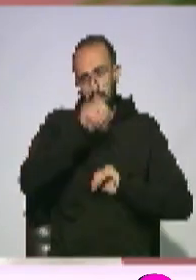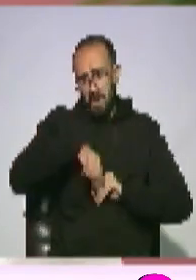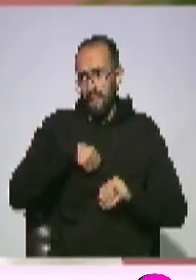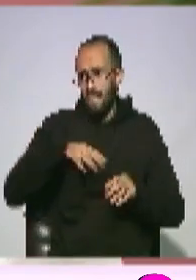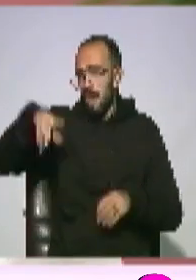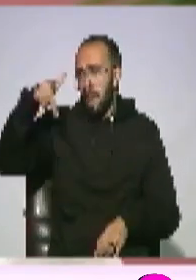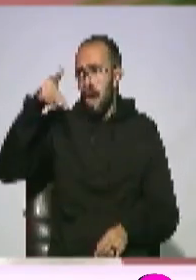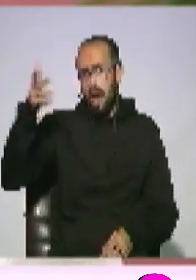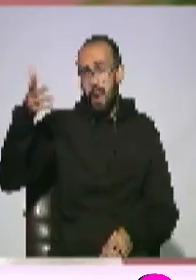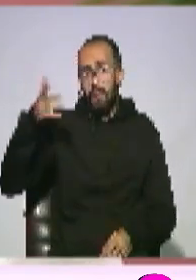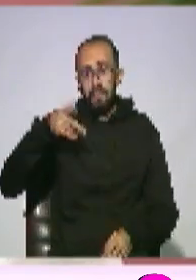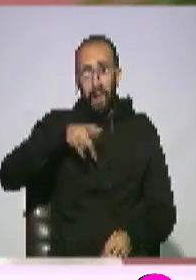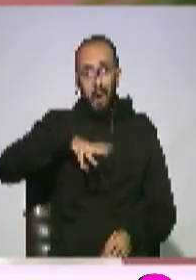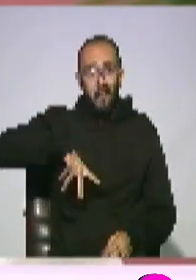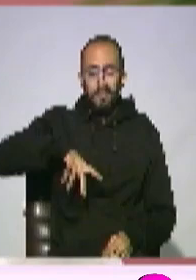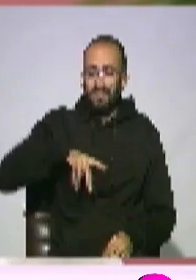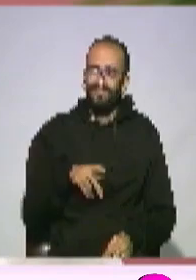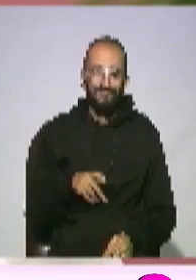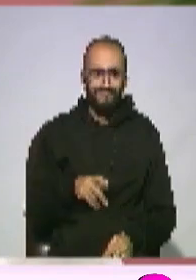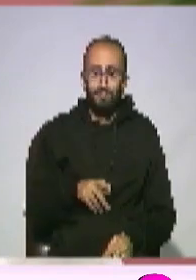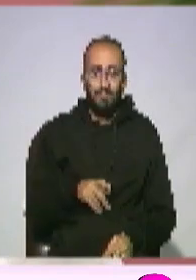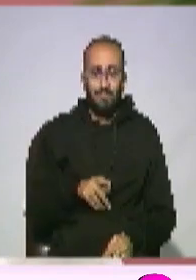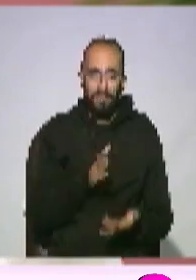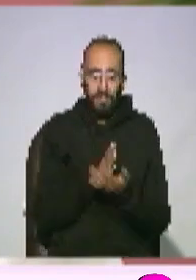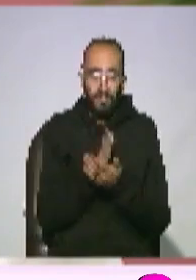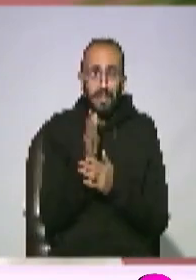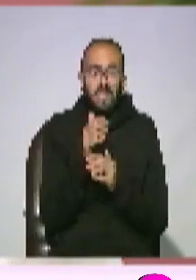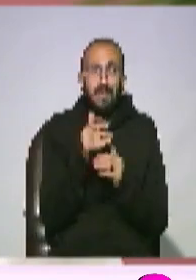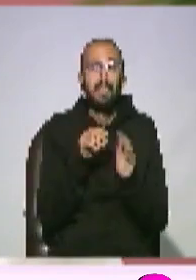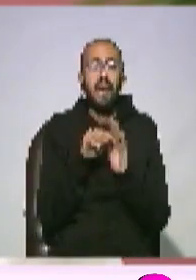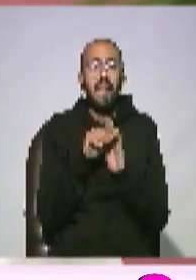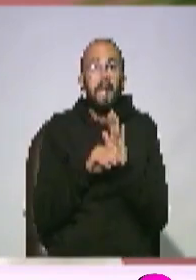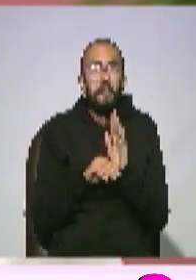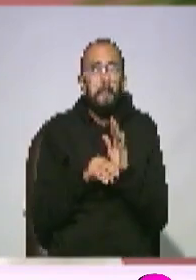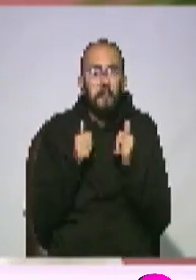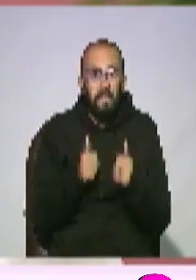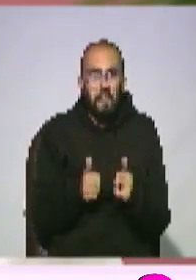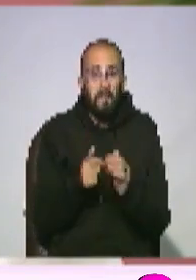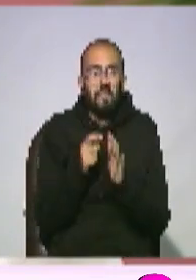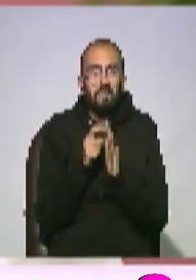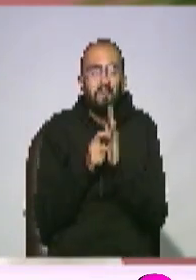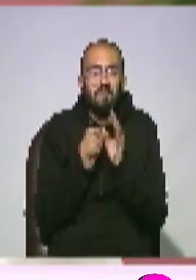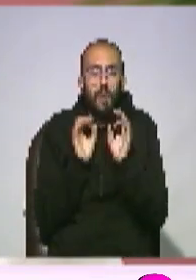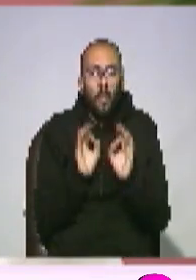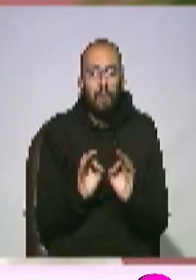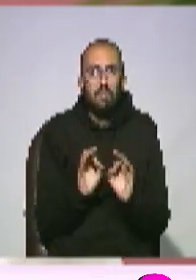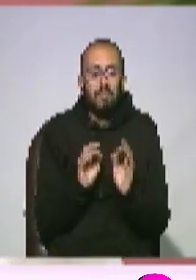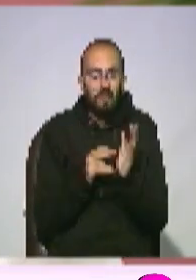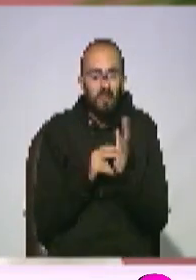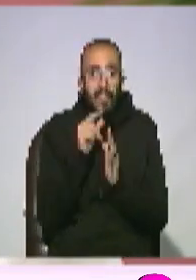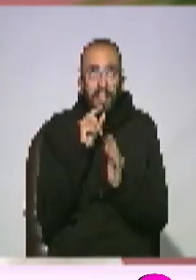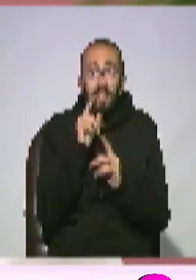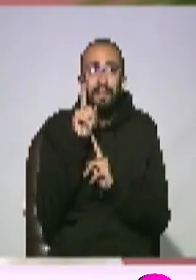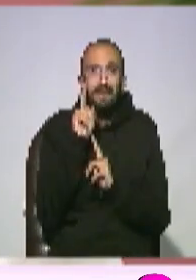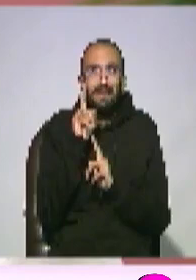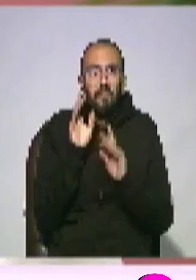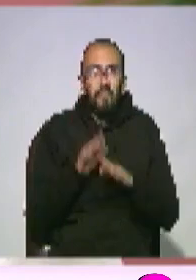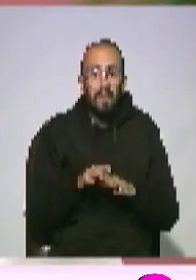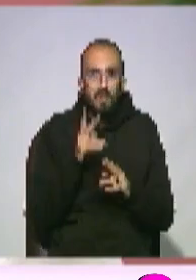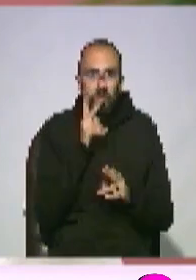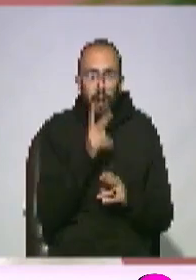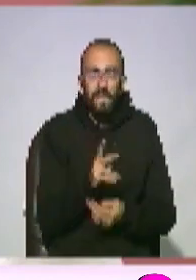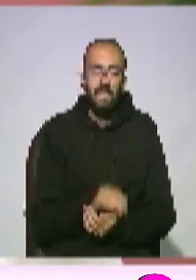يعني الموازنة لا، لازم تعمل موازنة سليمة قانونا وشرعا واجتماعيا. يعني كل دي أمور